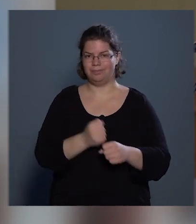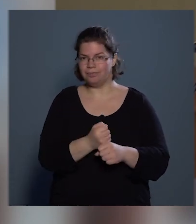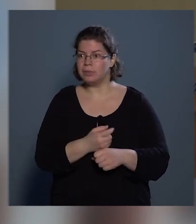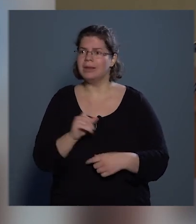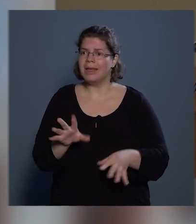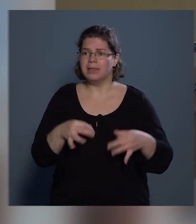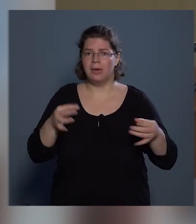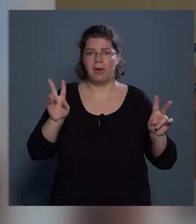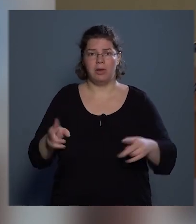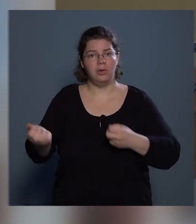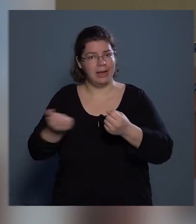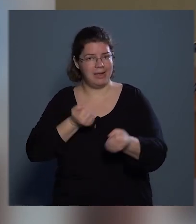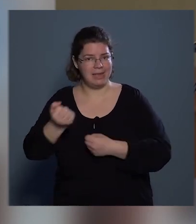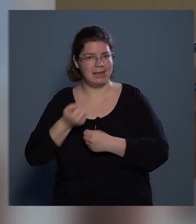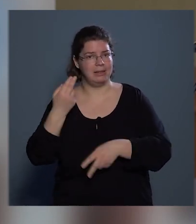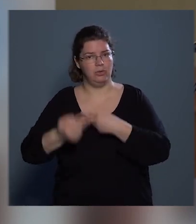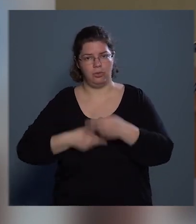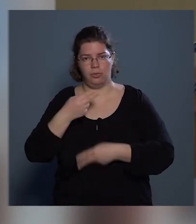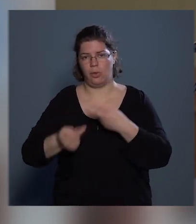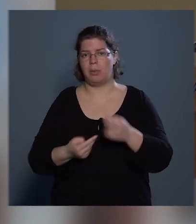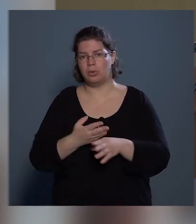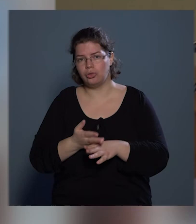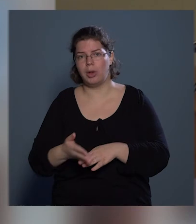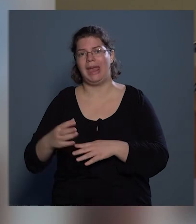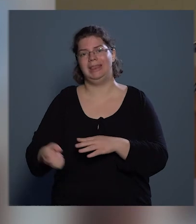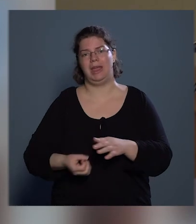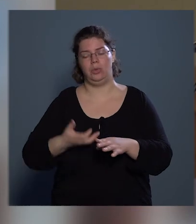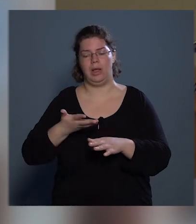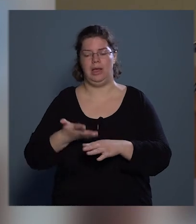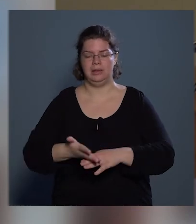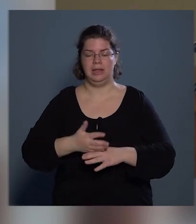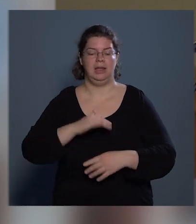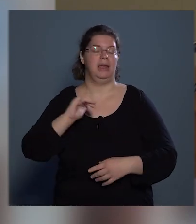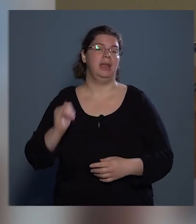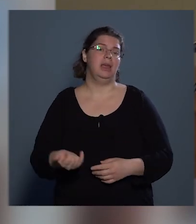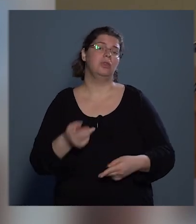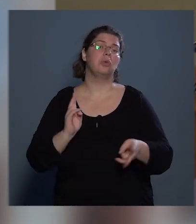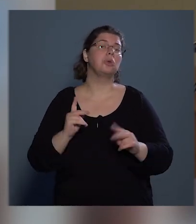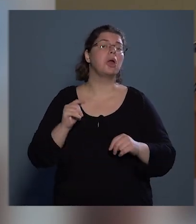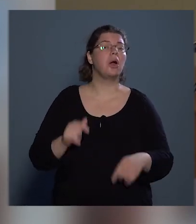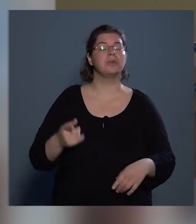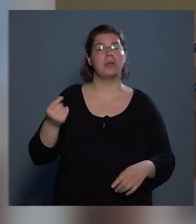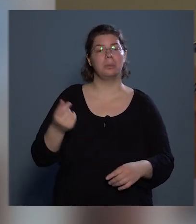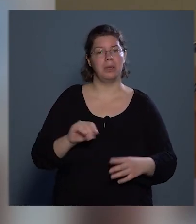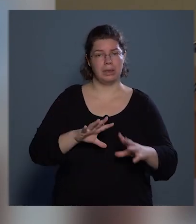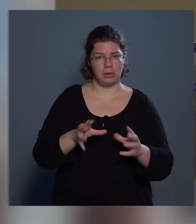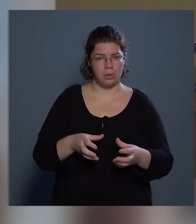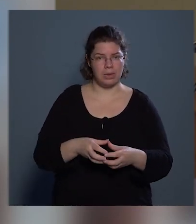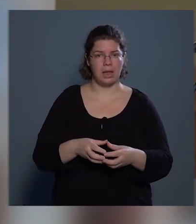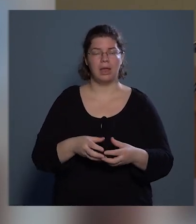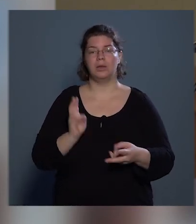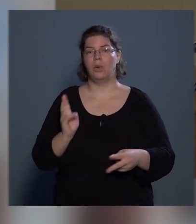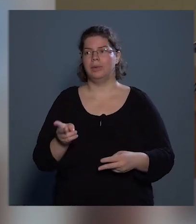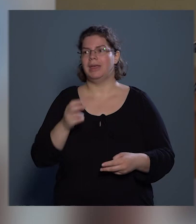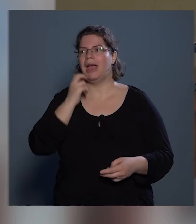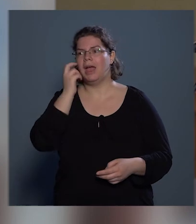egy egyeztetési folyamat során derülhet ki, és hogy azt a pénzösszeget, hogy az Erzsébet